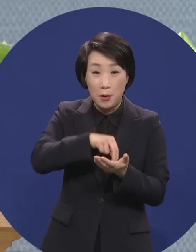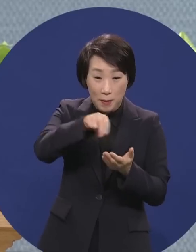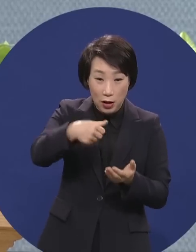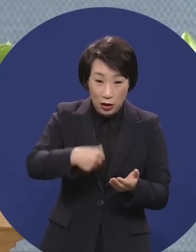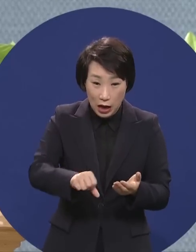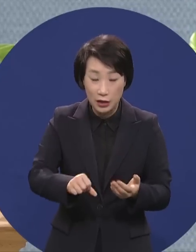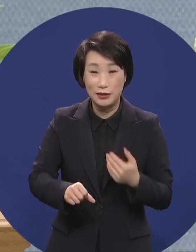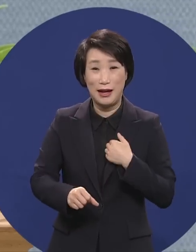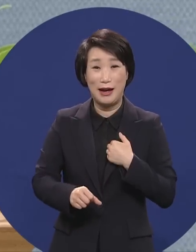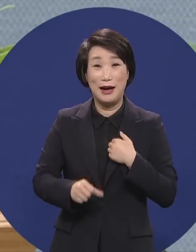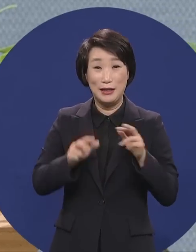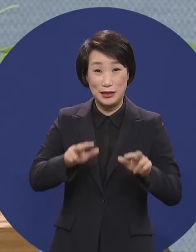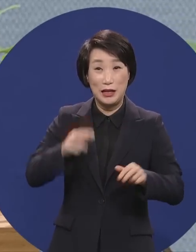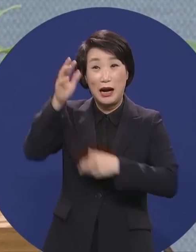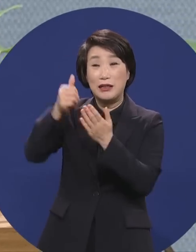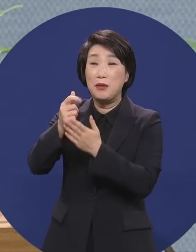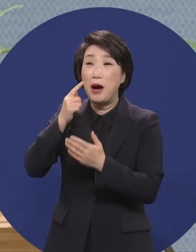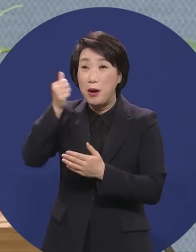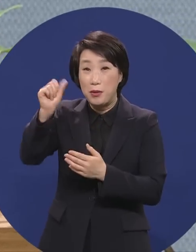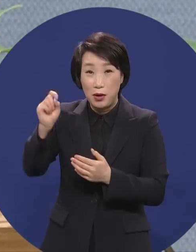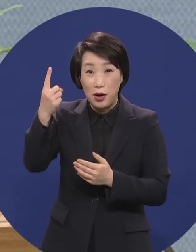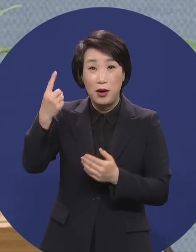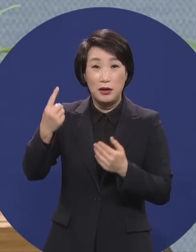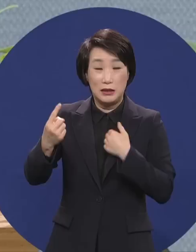아직도 하나님 아버지로부터